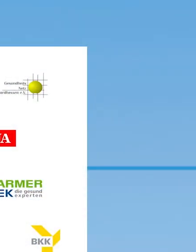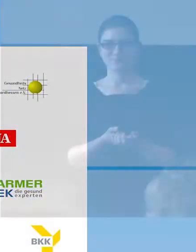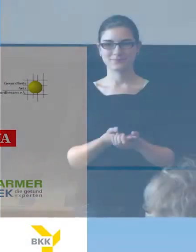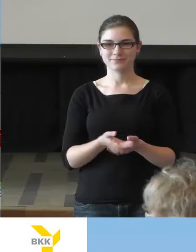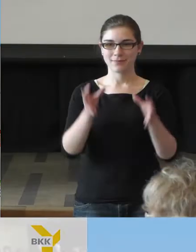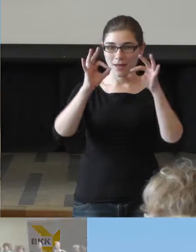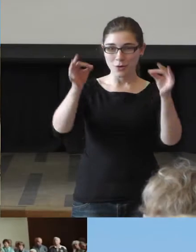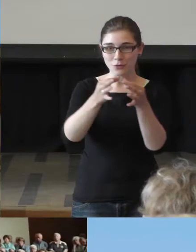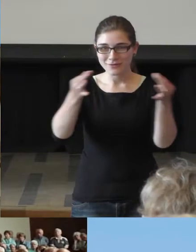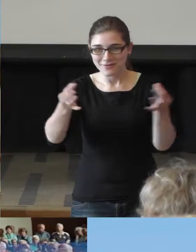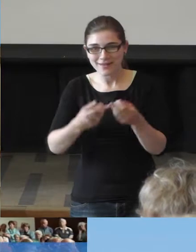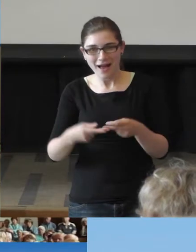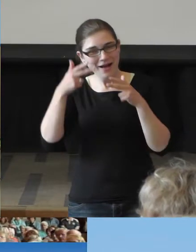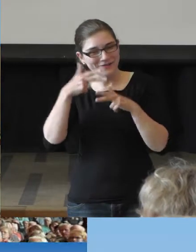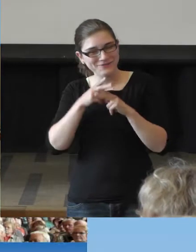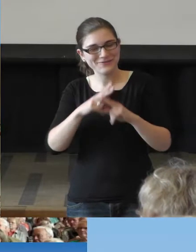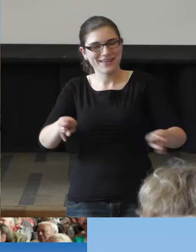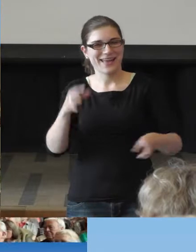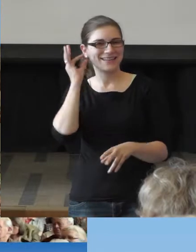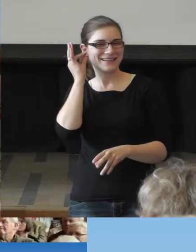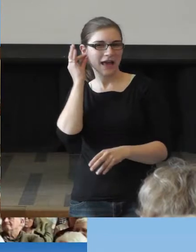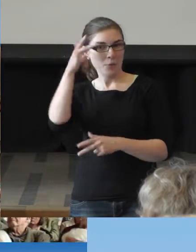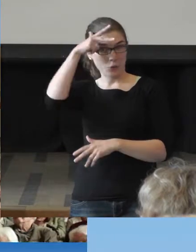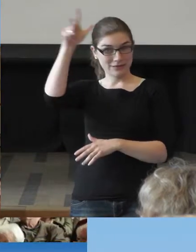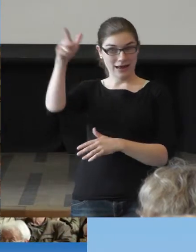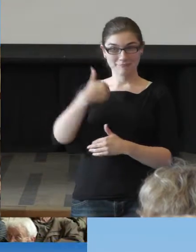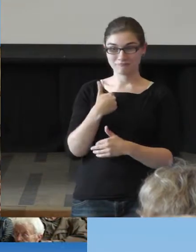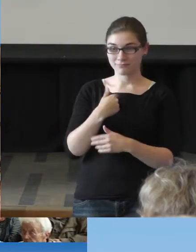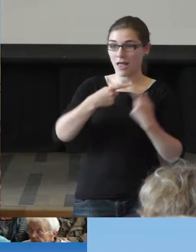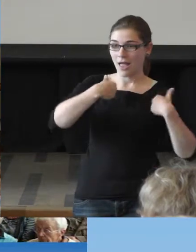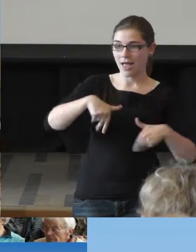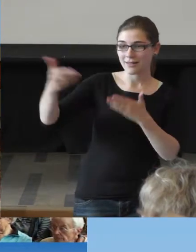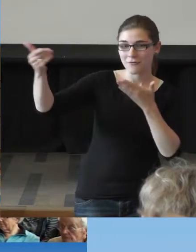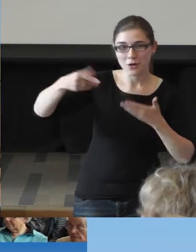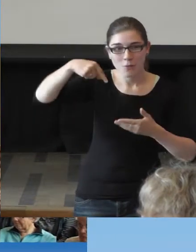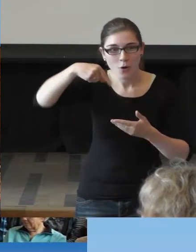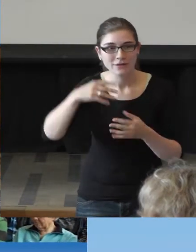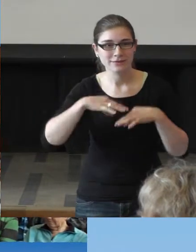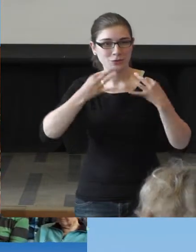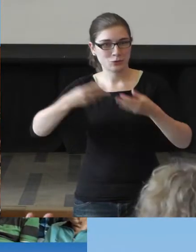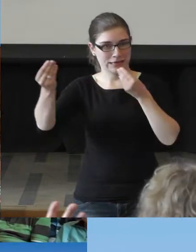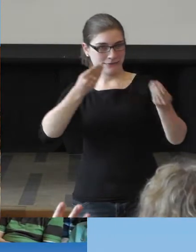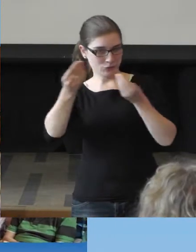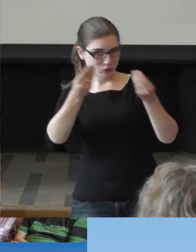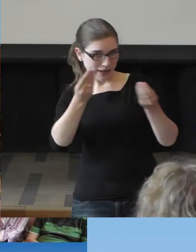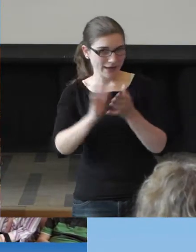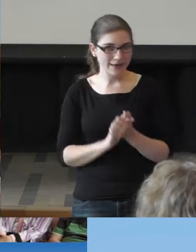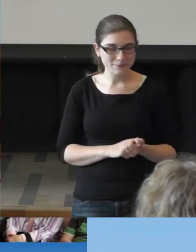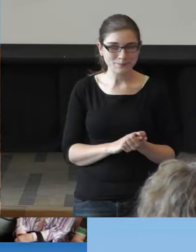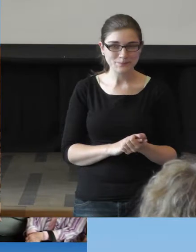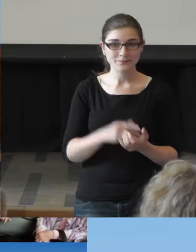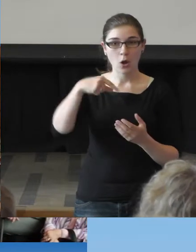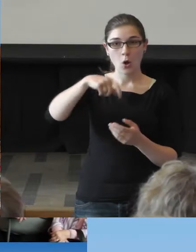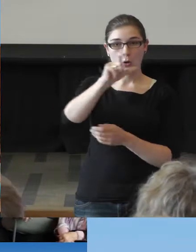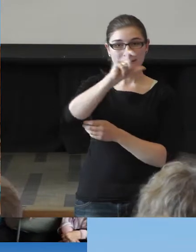Guten Tag, meine sehr verehrten Damen und Herren, ich darf Sie recht herzlich begrüßen zu Gesundheit im Gespräch,